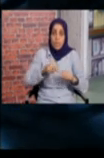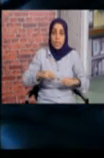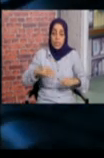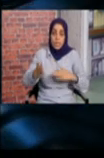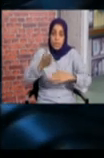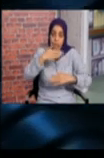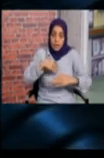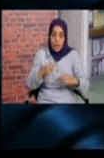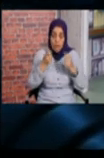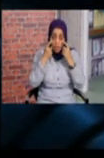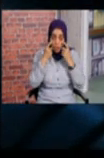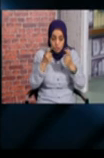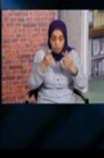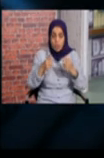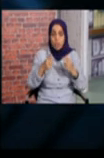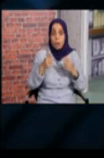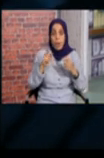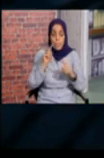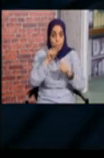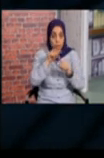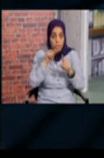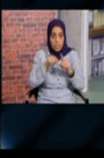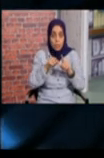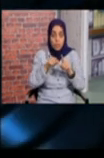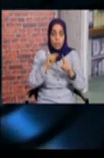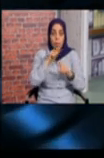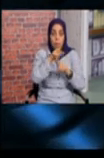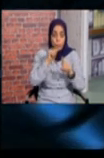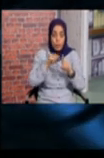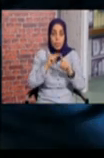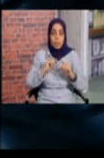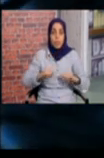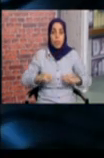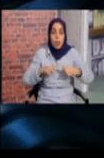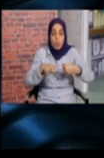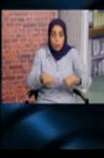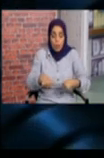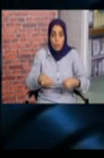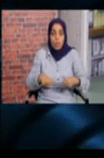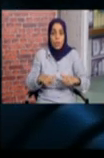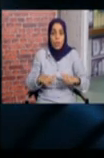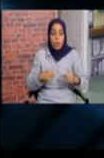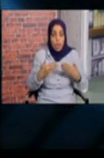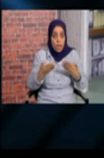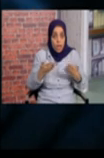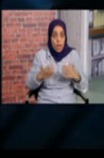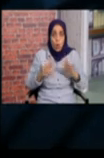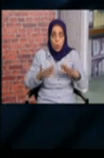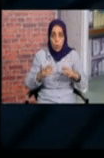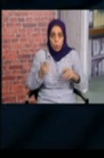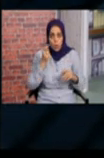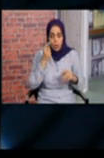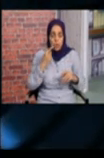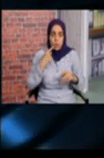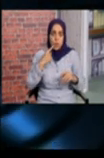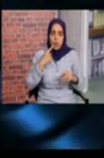ترجع البصر بنسبة هذه النسبة يعني. وكمان الحقيقة وجود الضغط